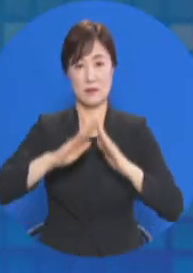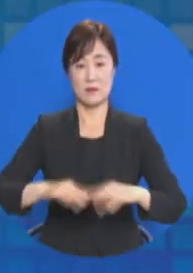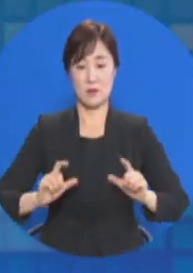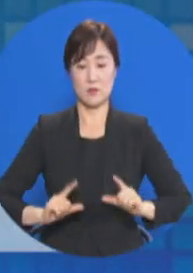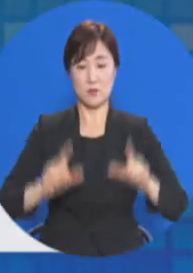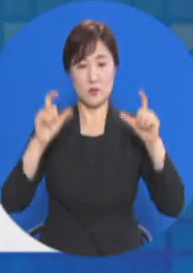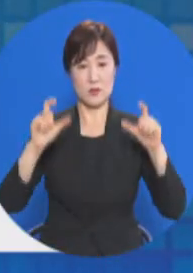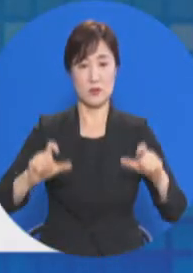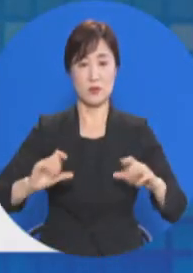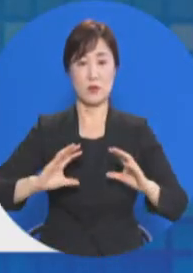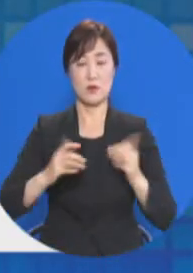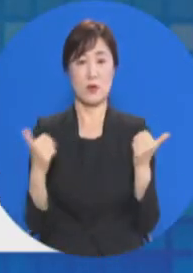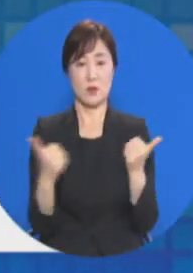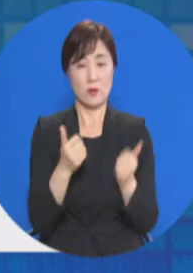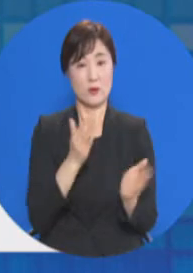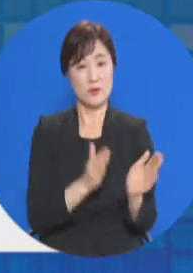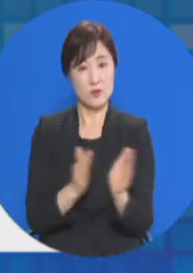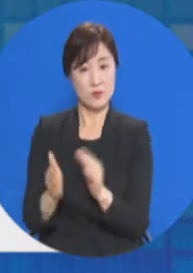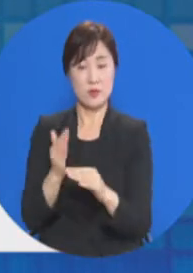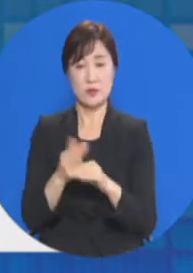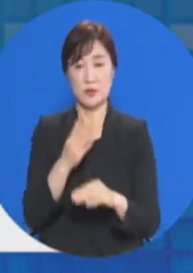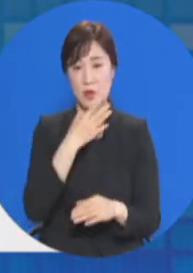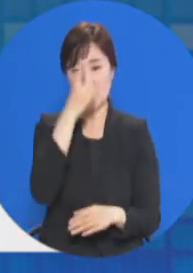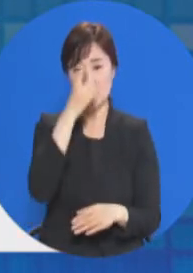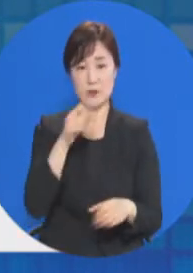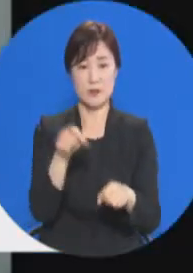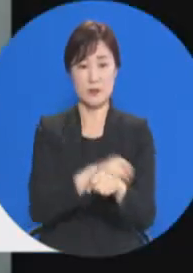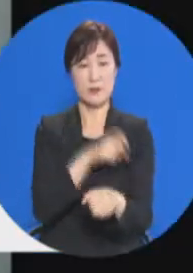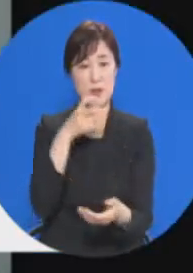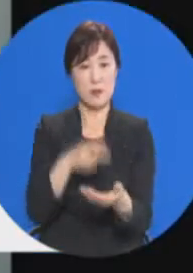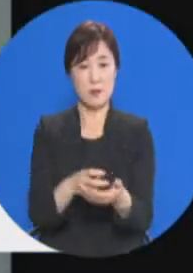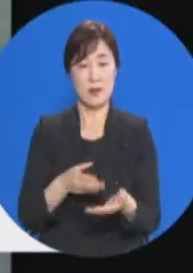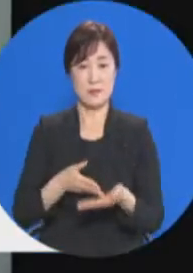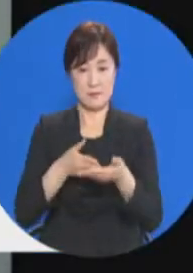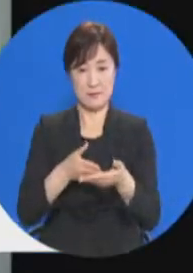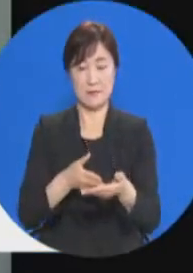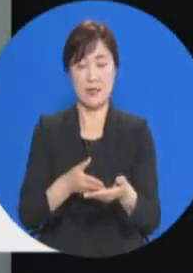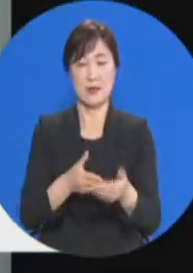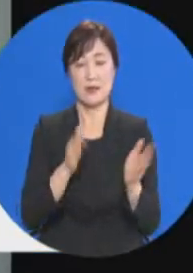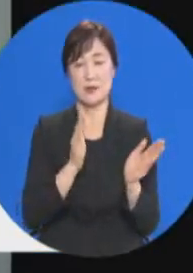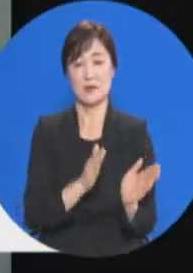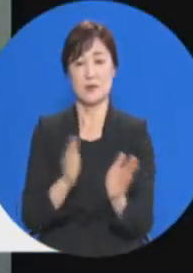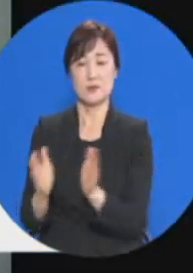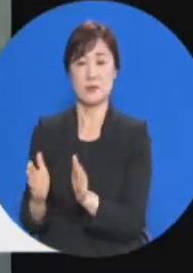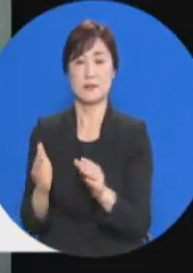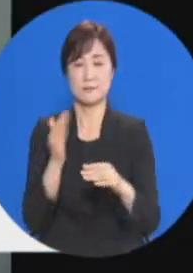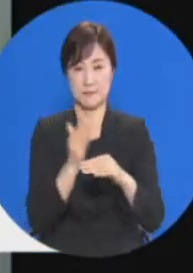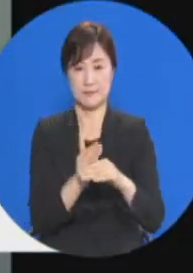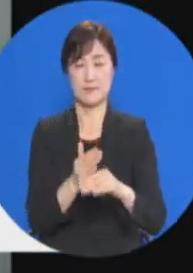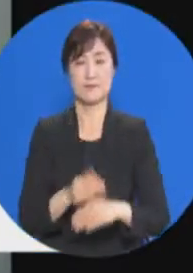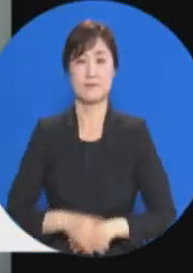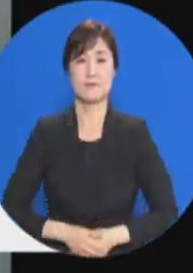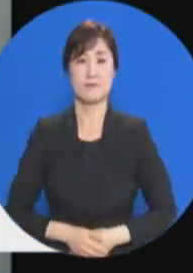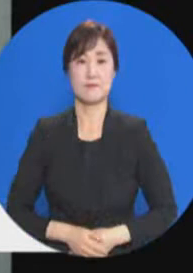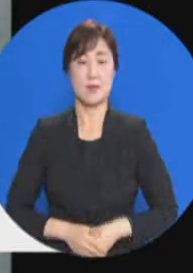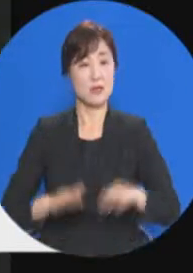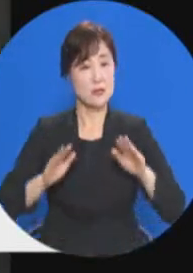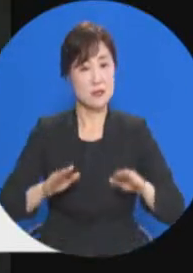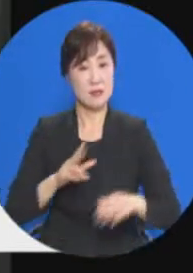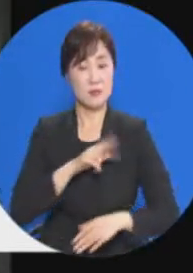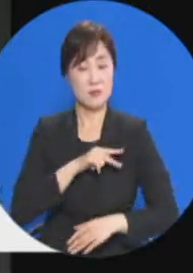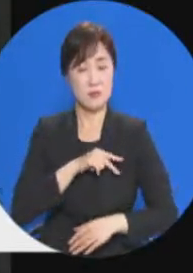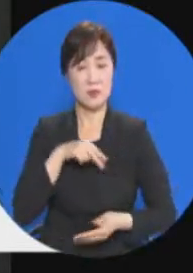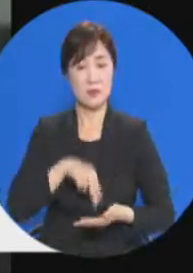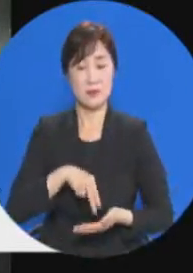전남동부권 국회의원들이 준비하고 있는 여순사건 특별법 발의가 마무리 단계에 접어든 것으로 알려졌습니다. 현재